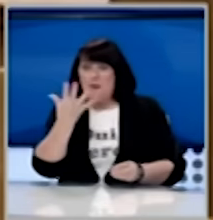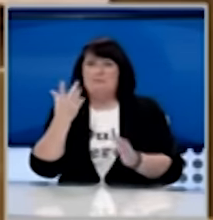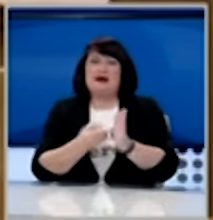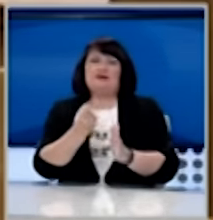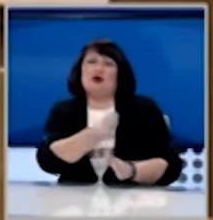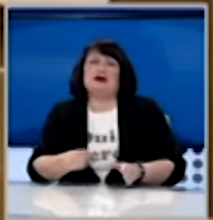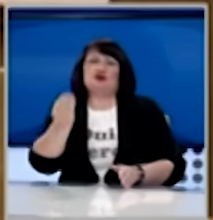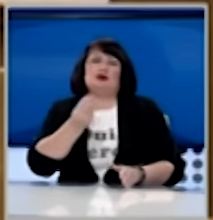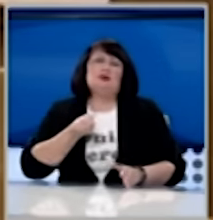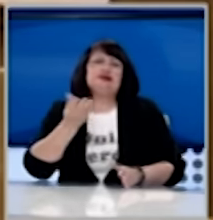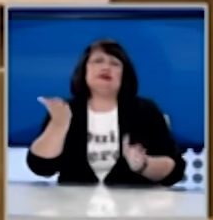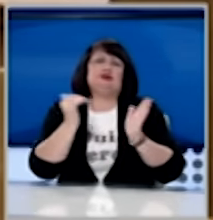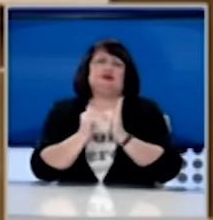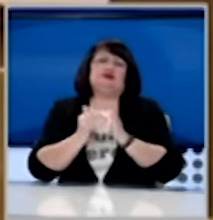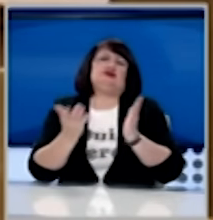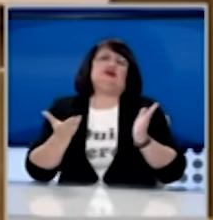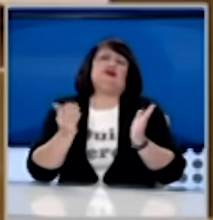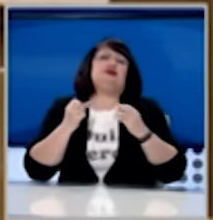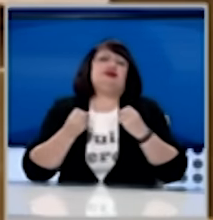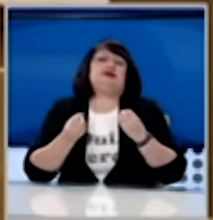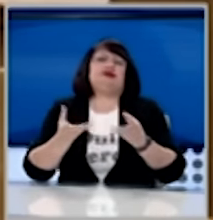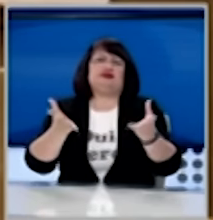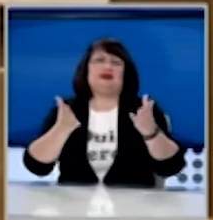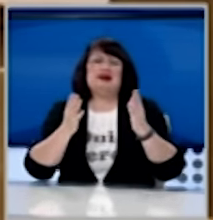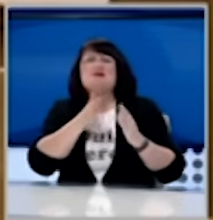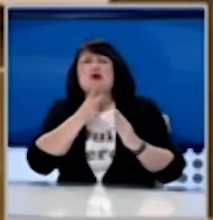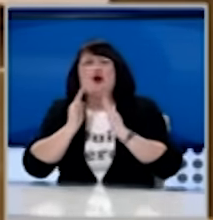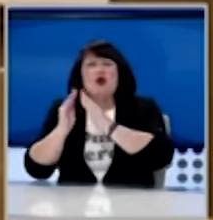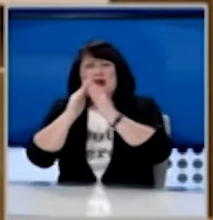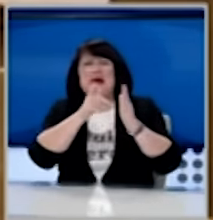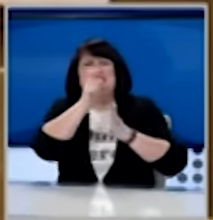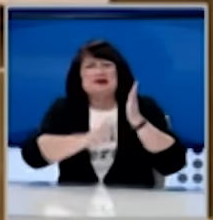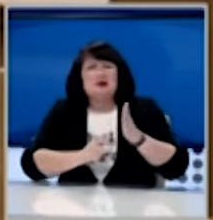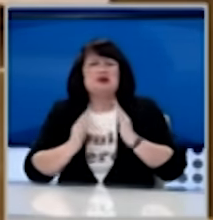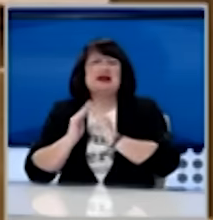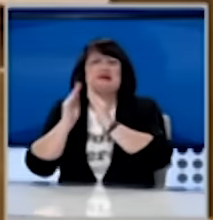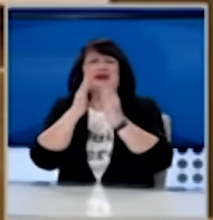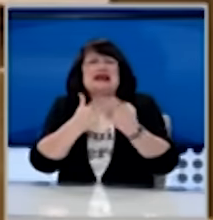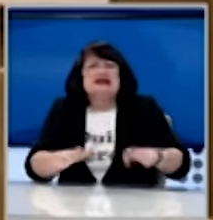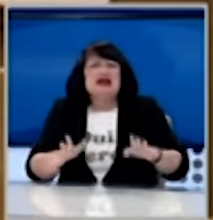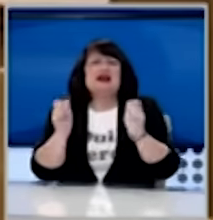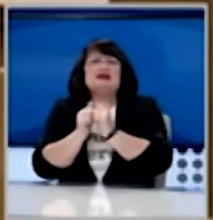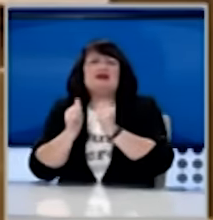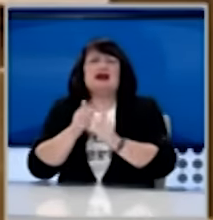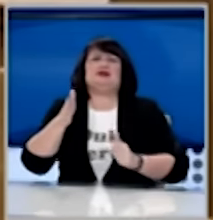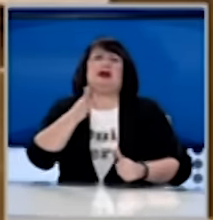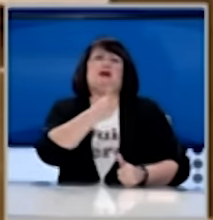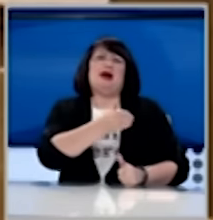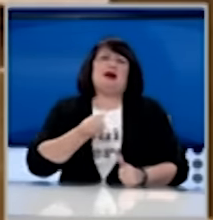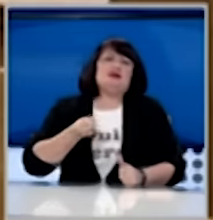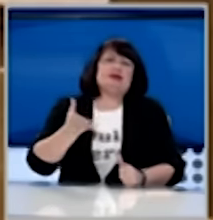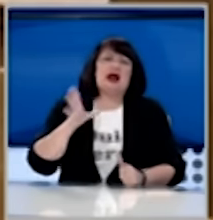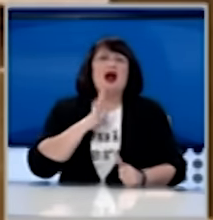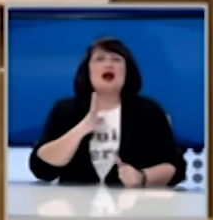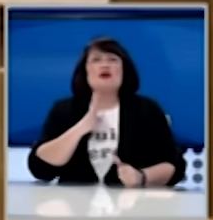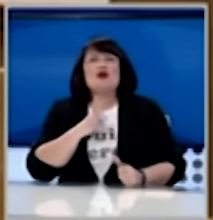πλημμυροπαθείς μένουν σε κοντέινερ μένουν σε ξενοδοχεία σε σπίτια συγγενών και φίλων εκατοντάδες